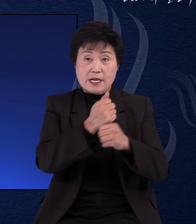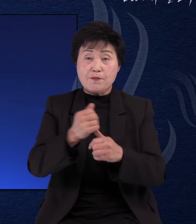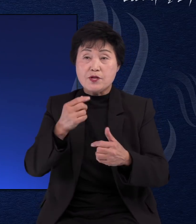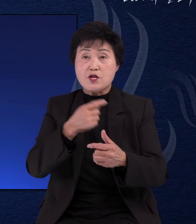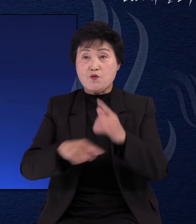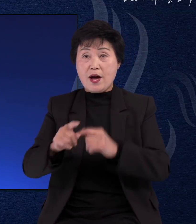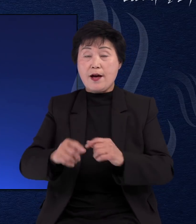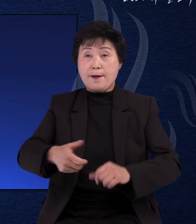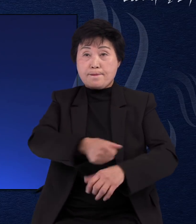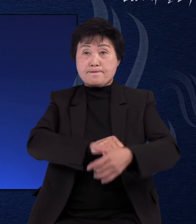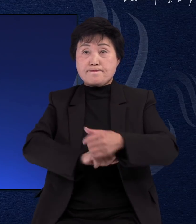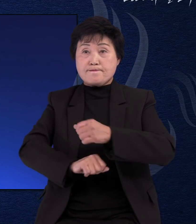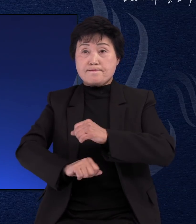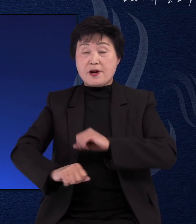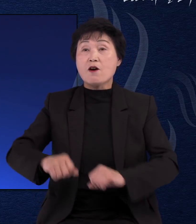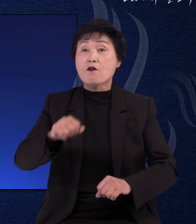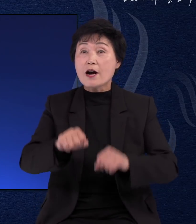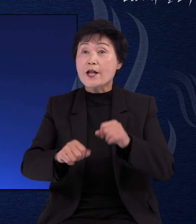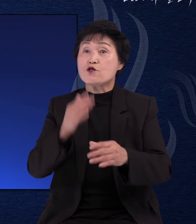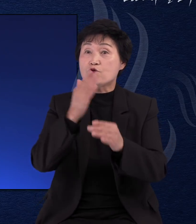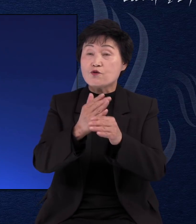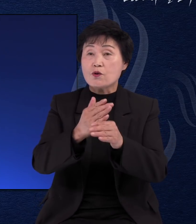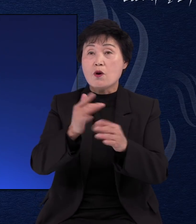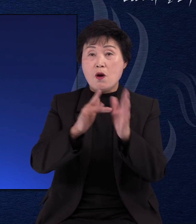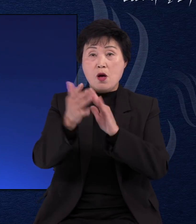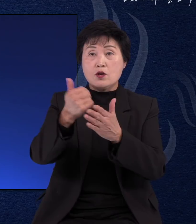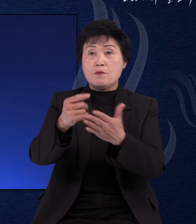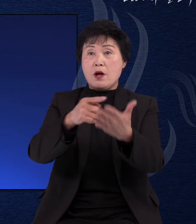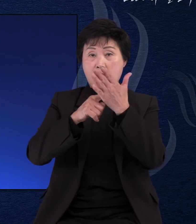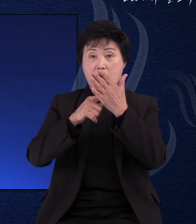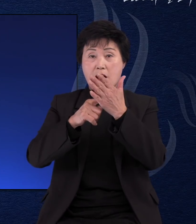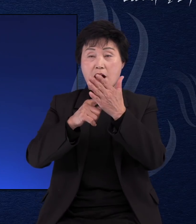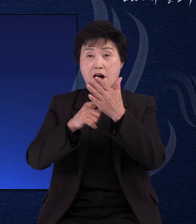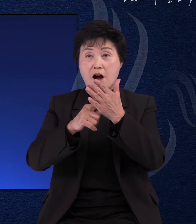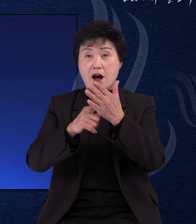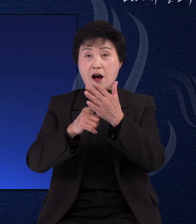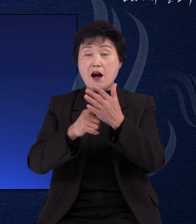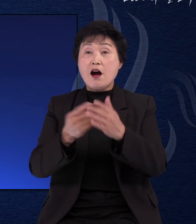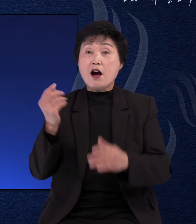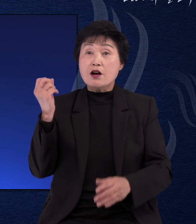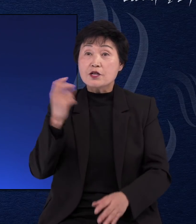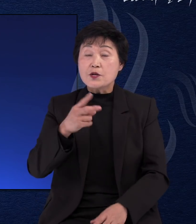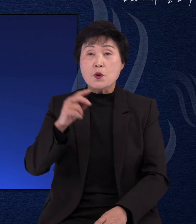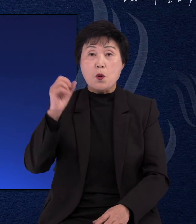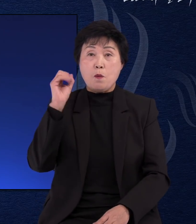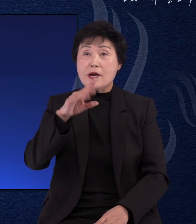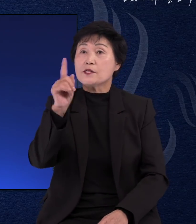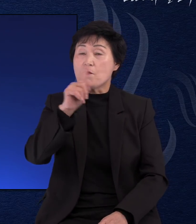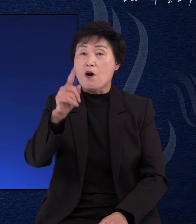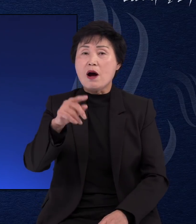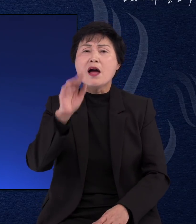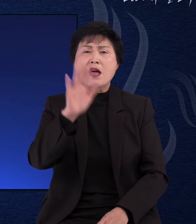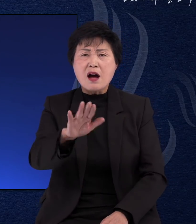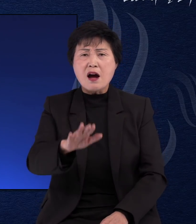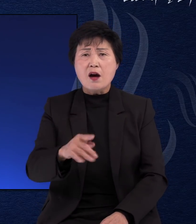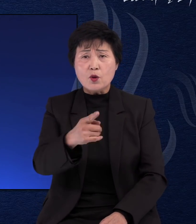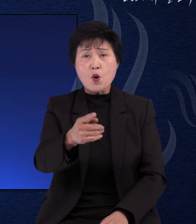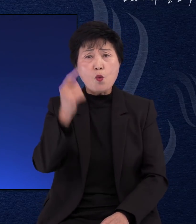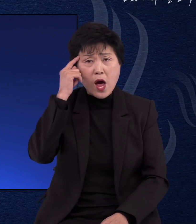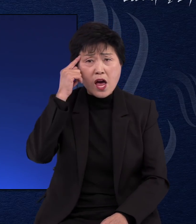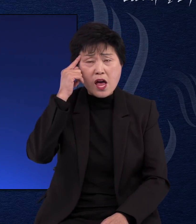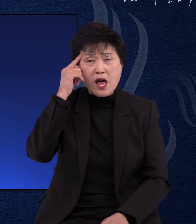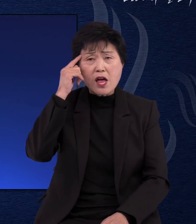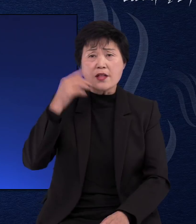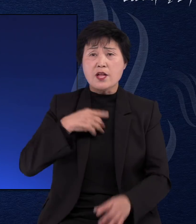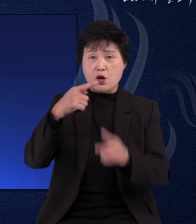예수님이 나타나십니다. 그리고는 사울을 향해서 이렇게 말씀을 하시죠. 사울아 사울아, 네가 어찌하여 다메섹에 있는 내